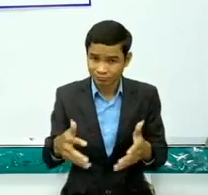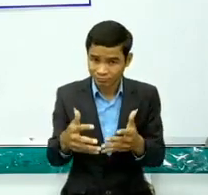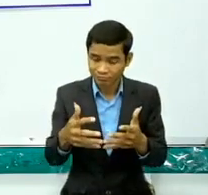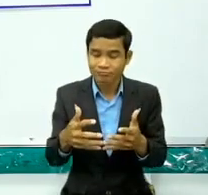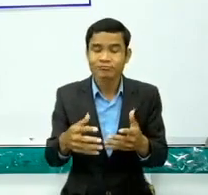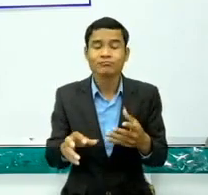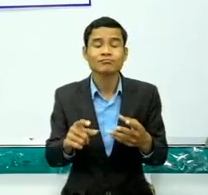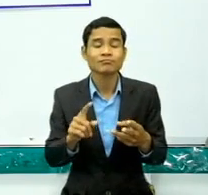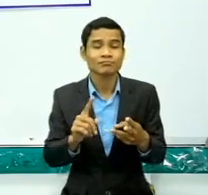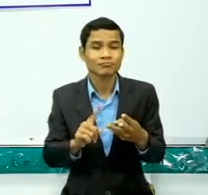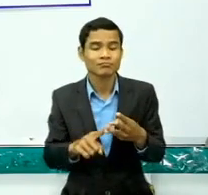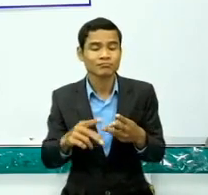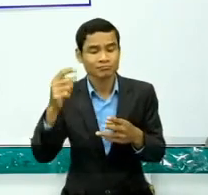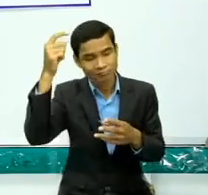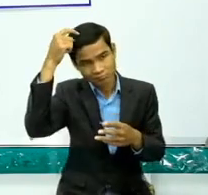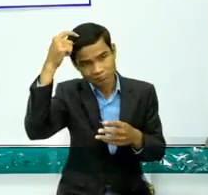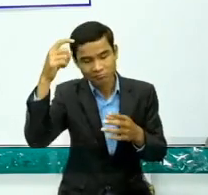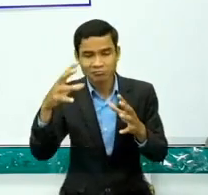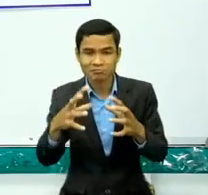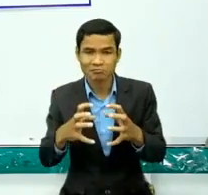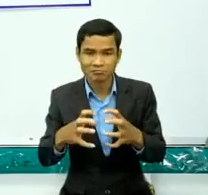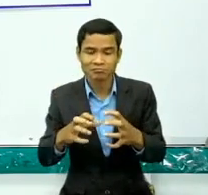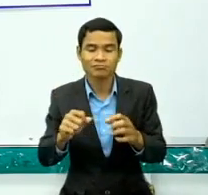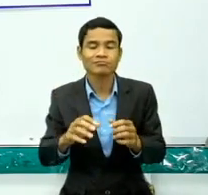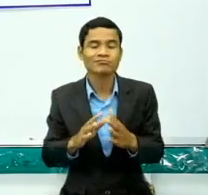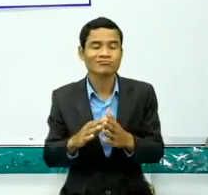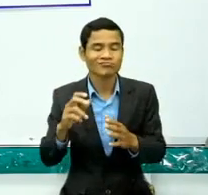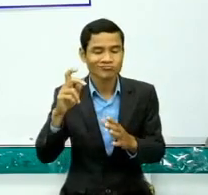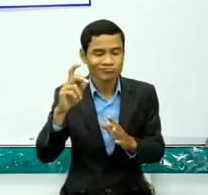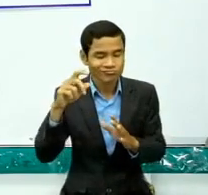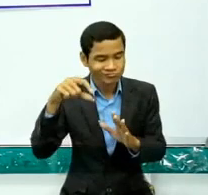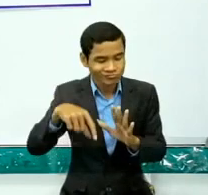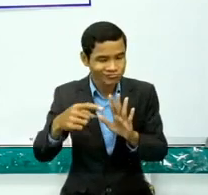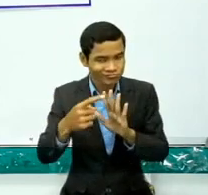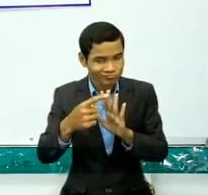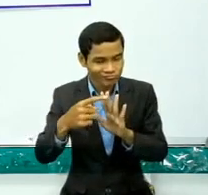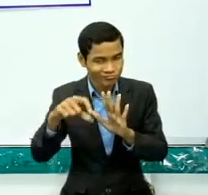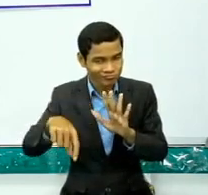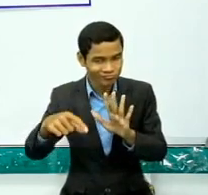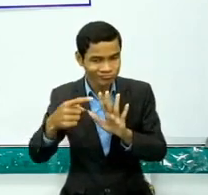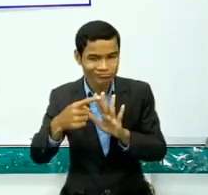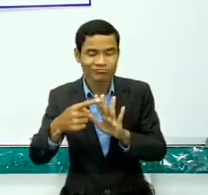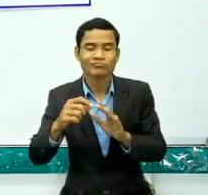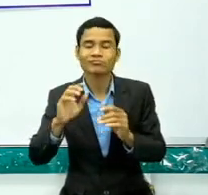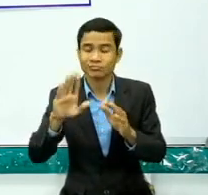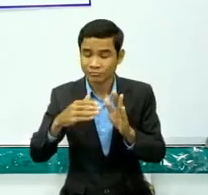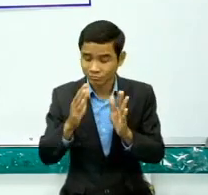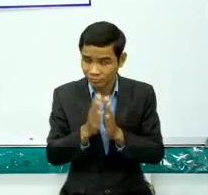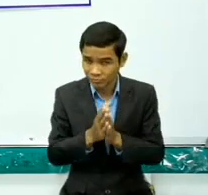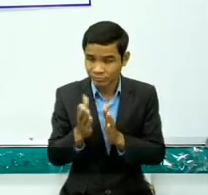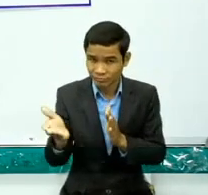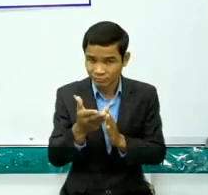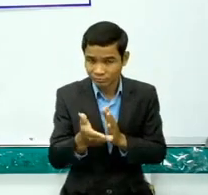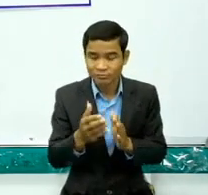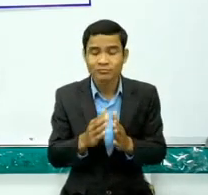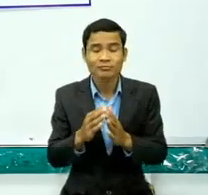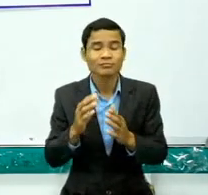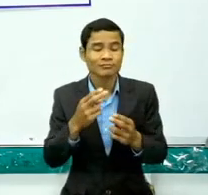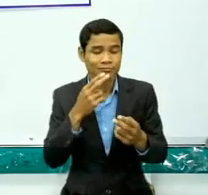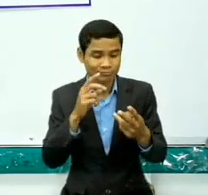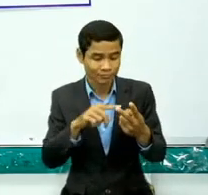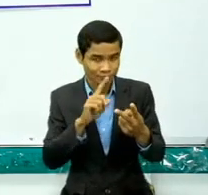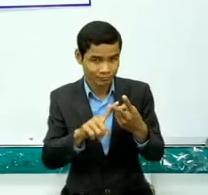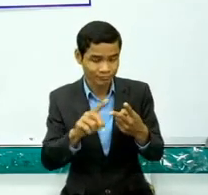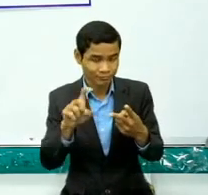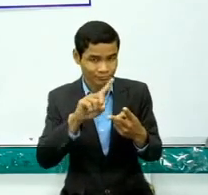ឆារុកខួរកូនណាចាណឹងកើអរគុណឥឡូវកូនត្រៀមខ្លួនឆ្លើយសំណួរ